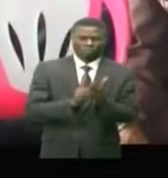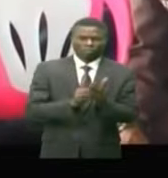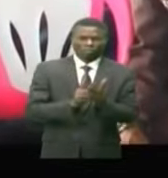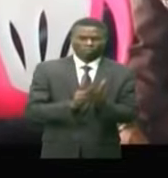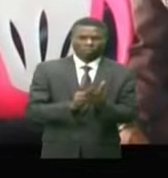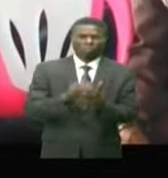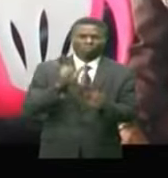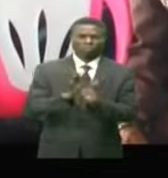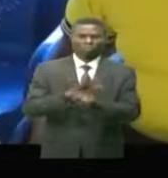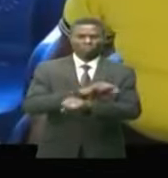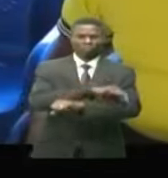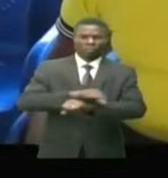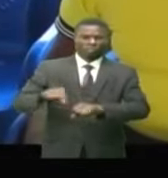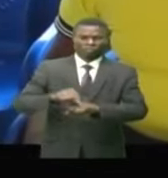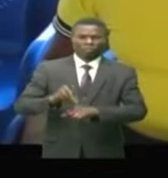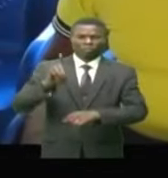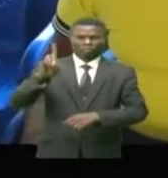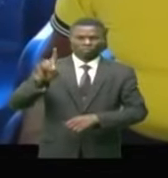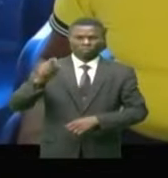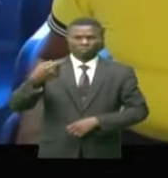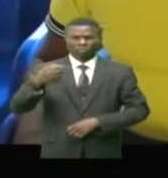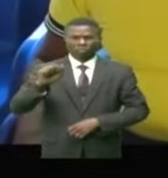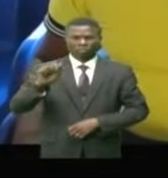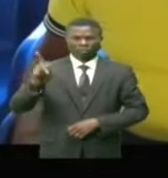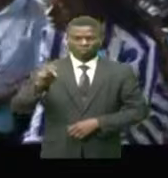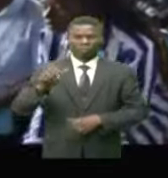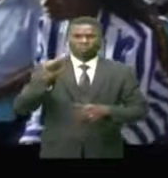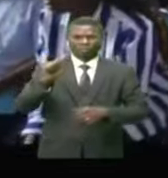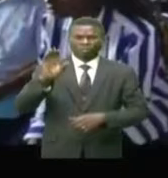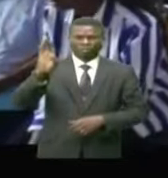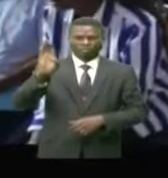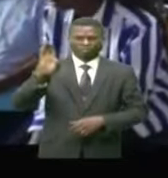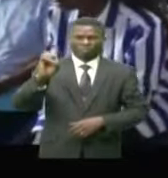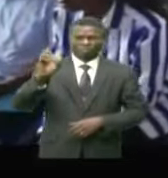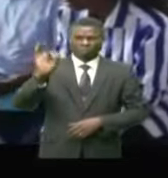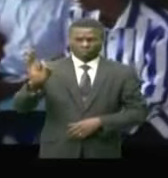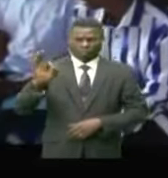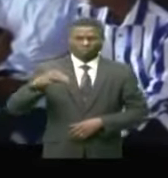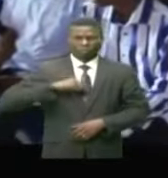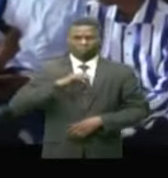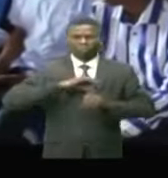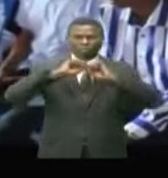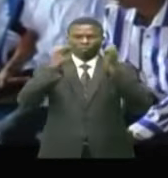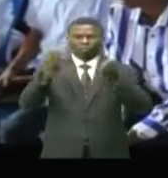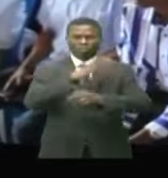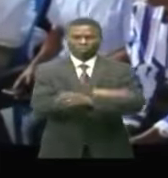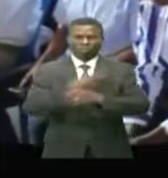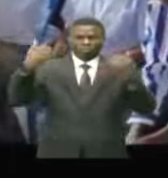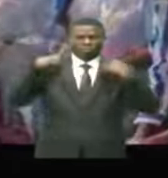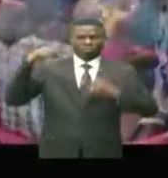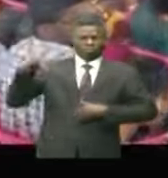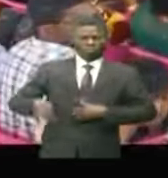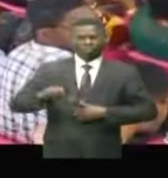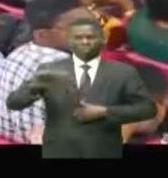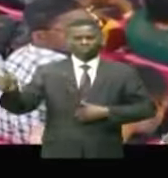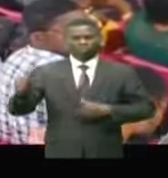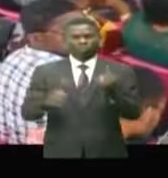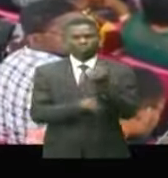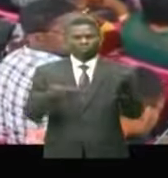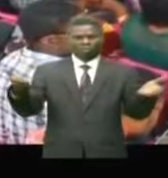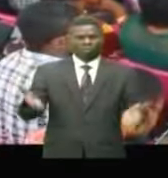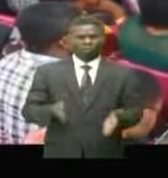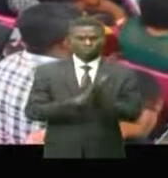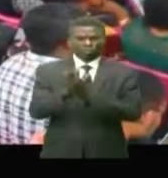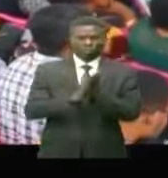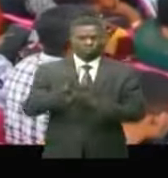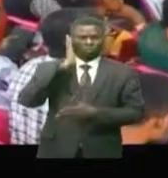services d'assiette, la DGRCAS, la FEC, le membre de la société civile, le chef des quartiers et autres participants souhaité